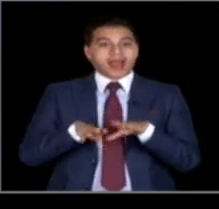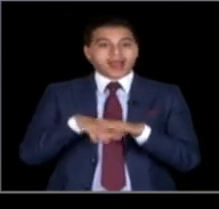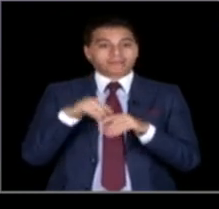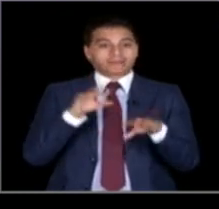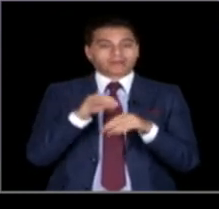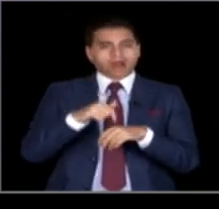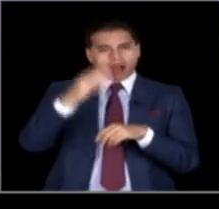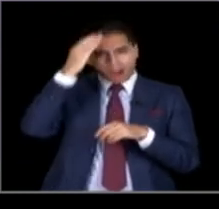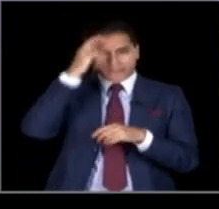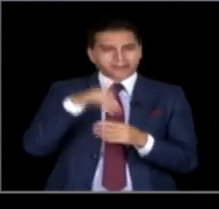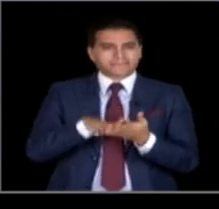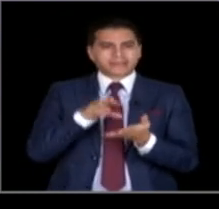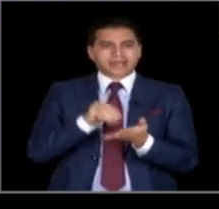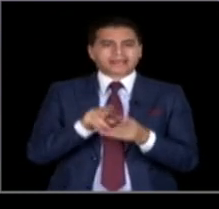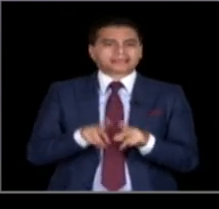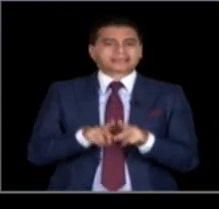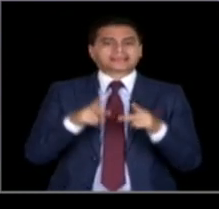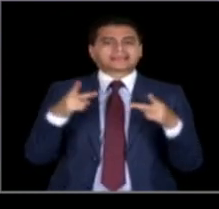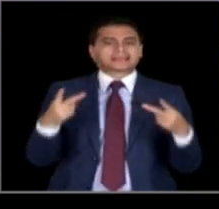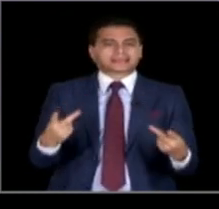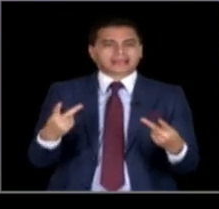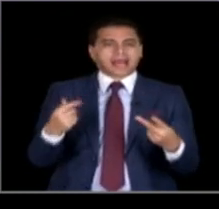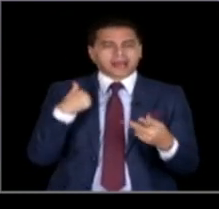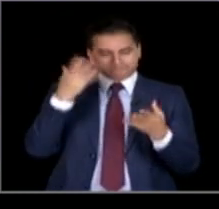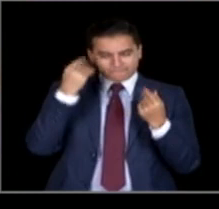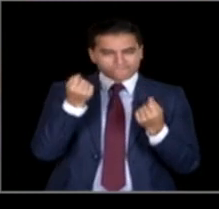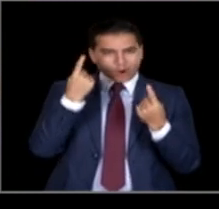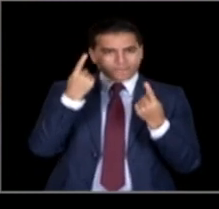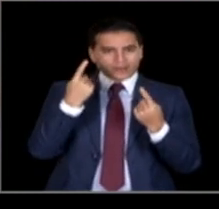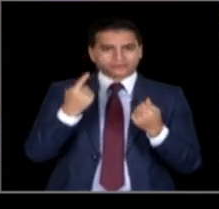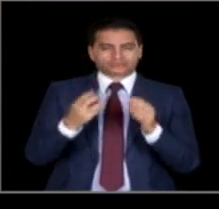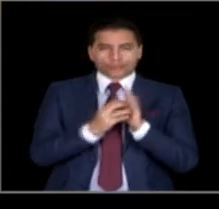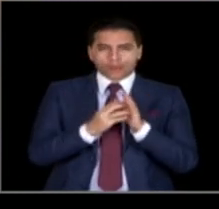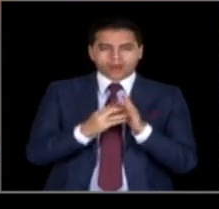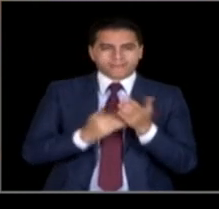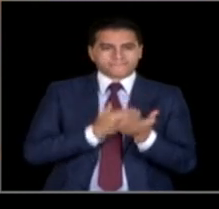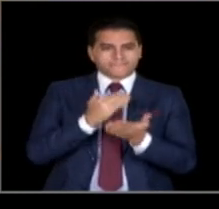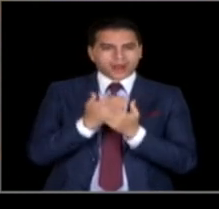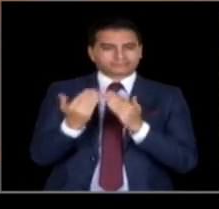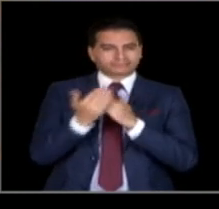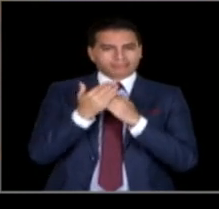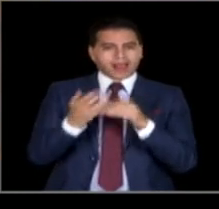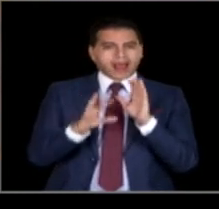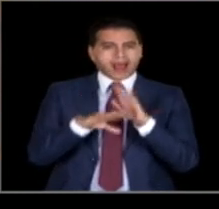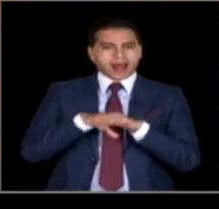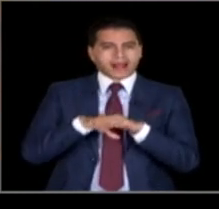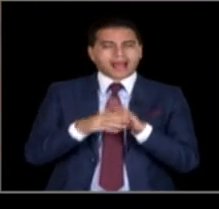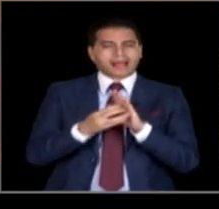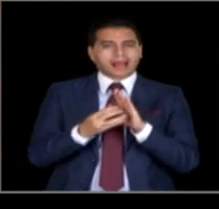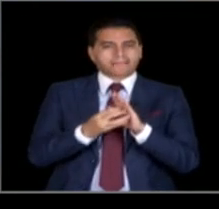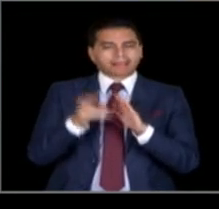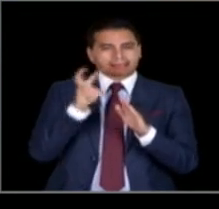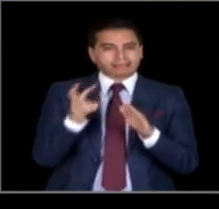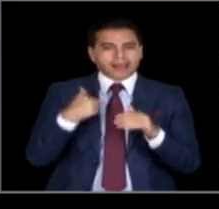العباقرة هي بداية النقلة المعلوماتية اللي عندي دراسياً. بعد ما وفرت لي المنحة لجامعة النيل اتغيرت حياتي 180